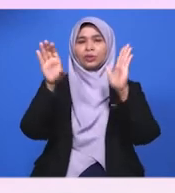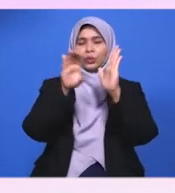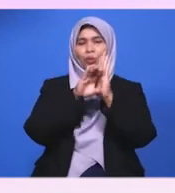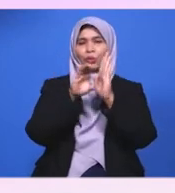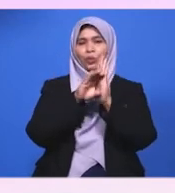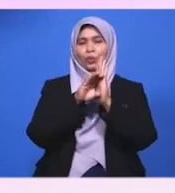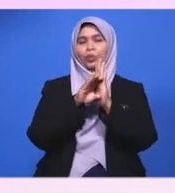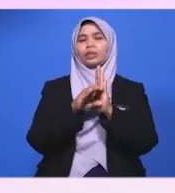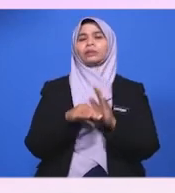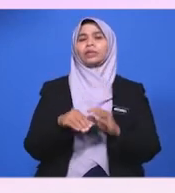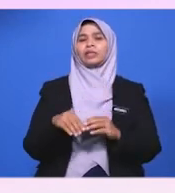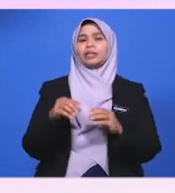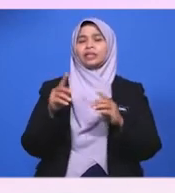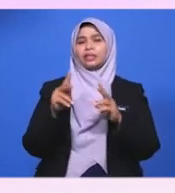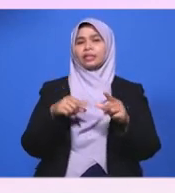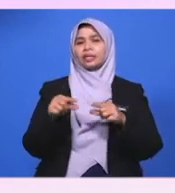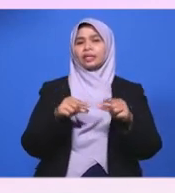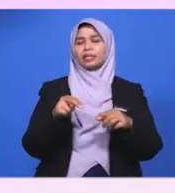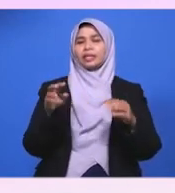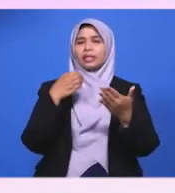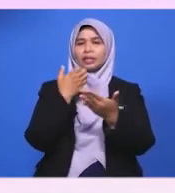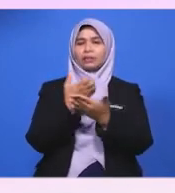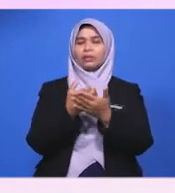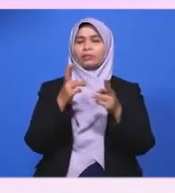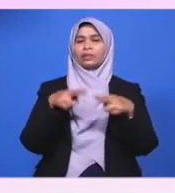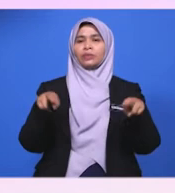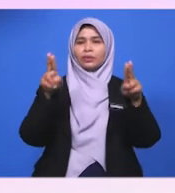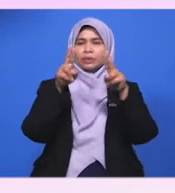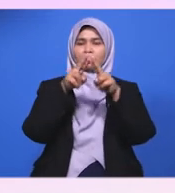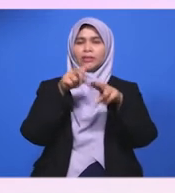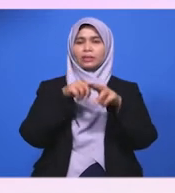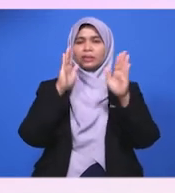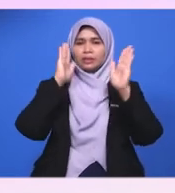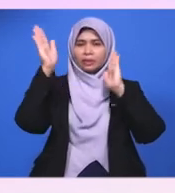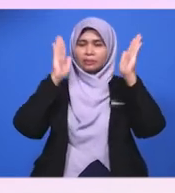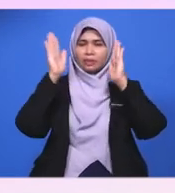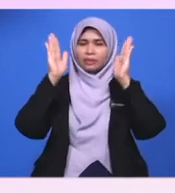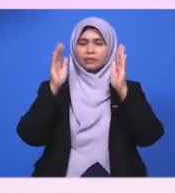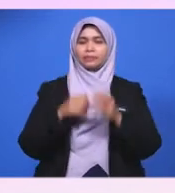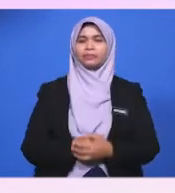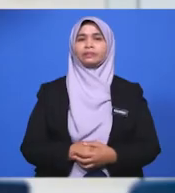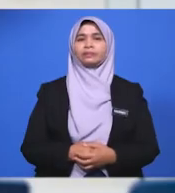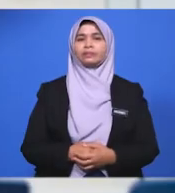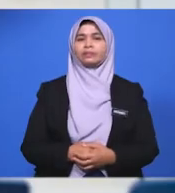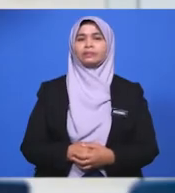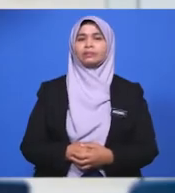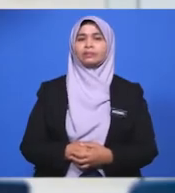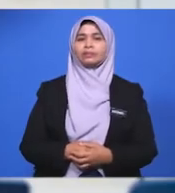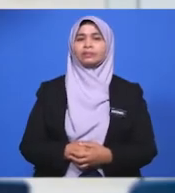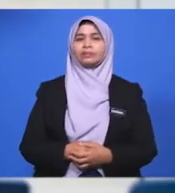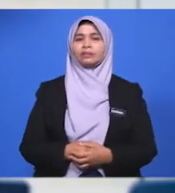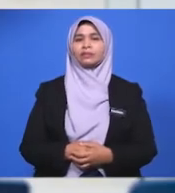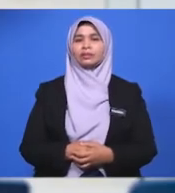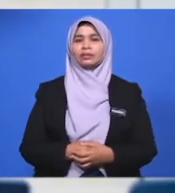dengan contoh taburan kegiatan ekonomi utama di Malaysia. Telah dapat